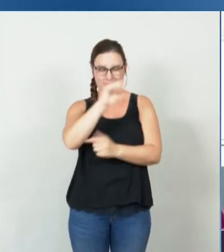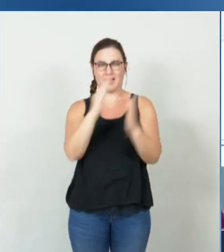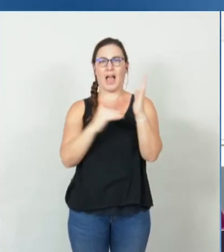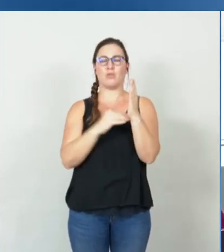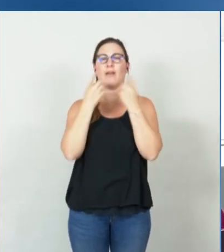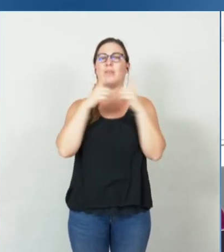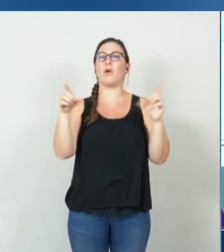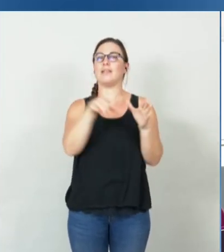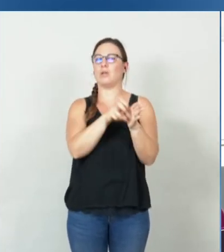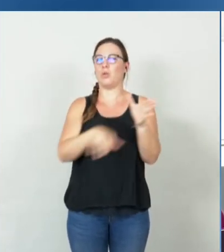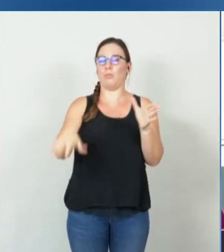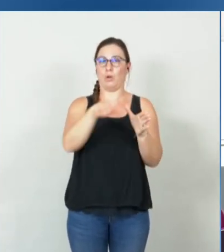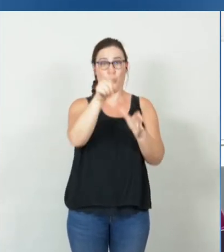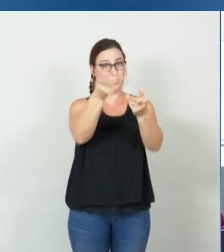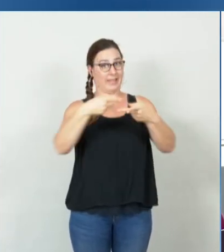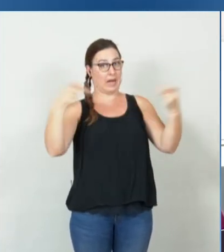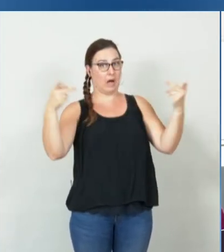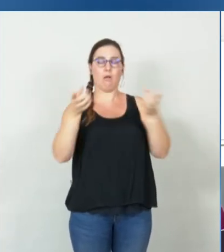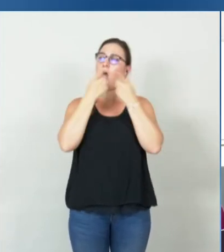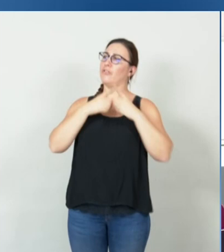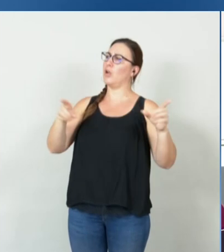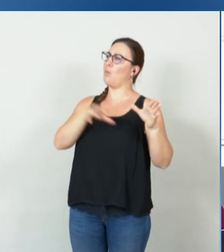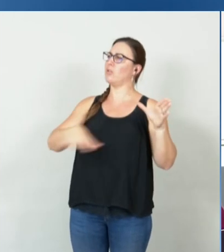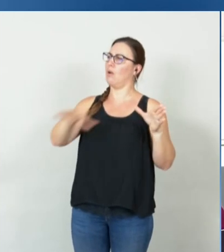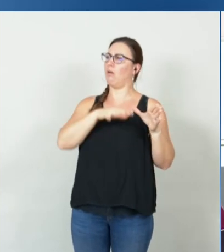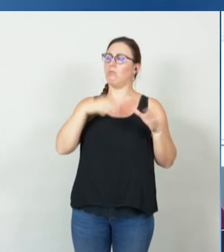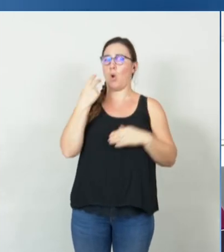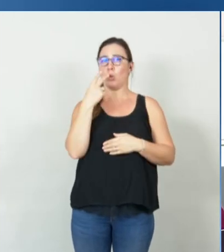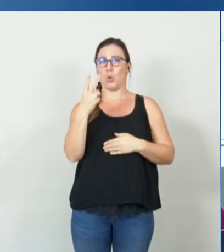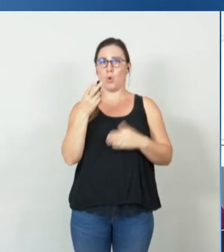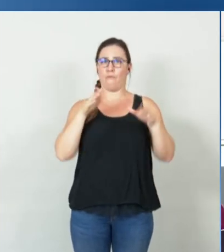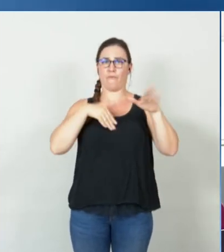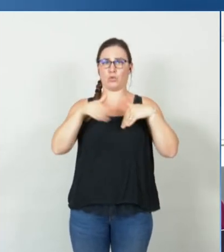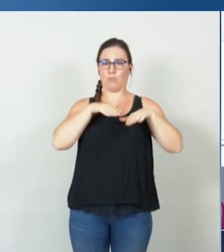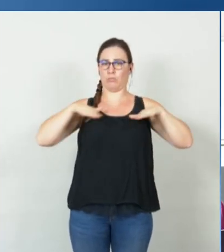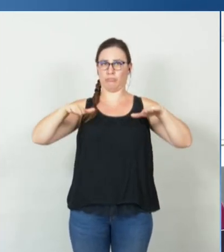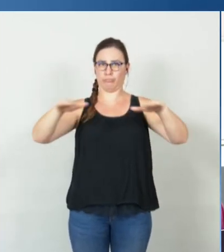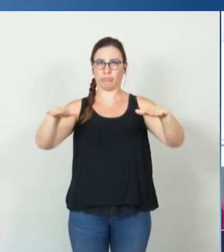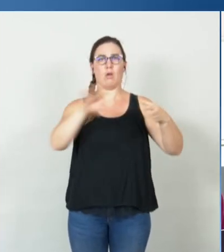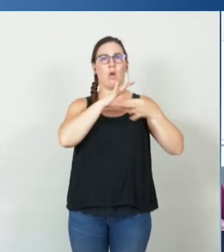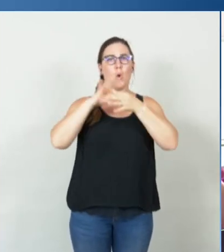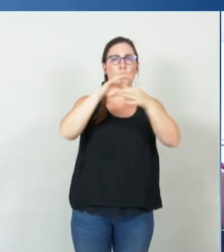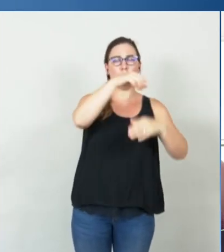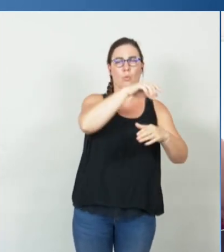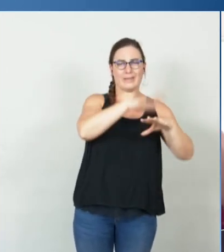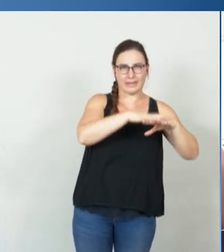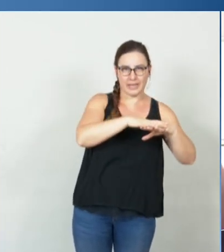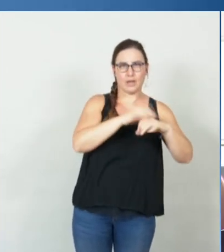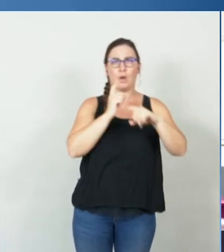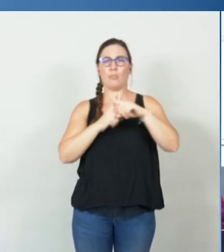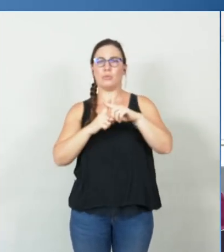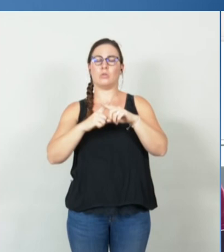déclaré que à Grenoble la démocratie locale fonctionnait sur deux pieds les unions de quartier et les conseils